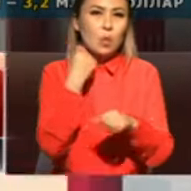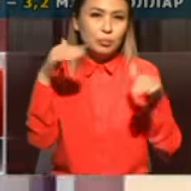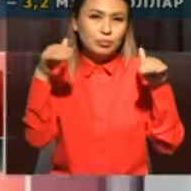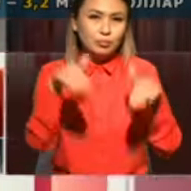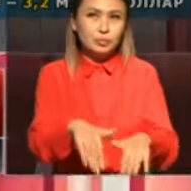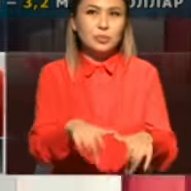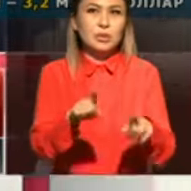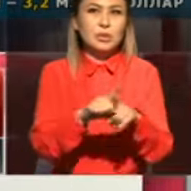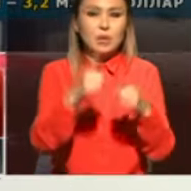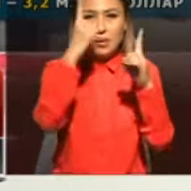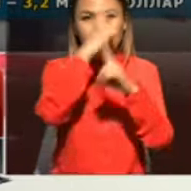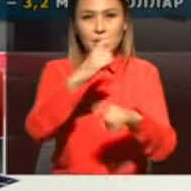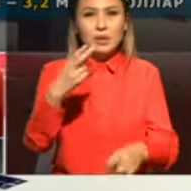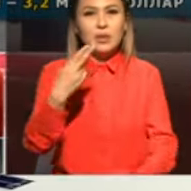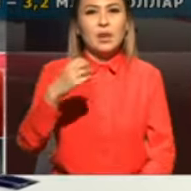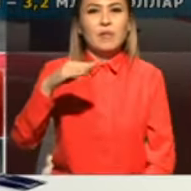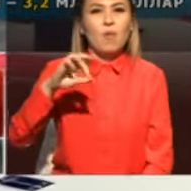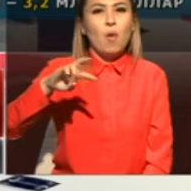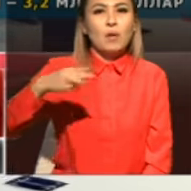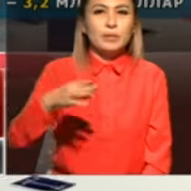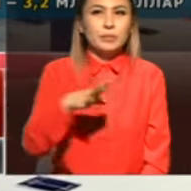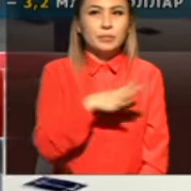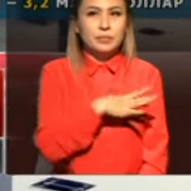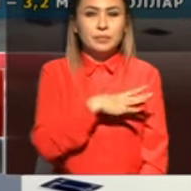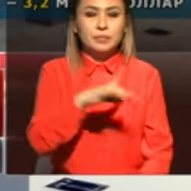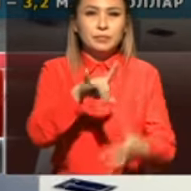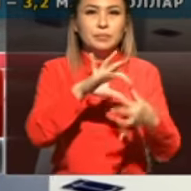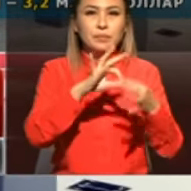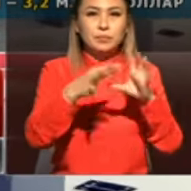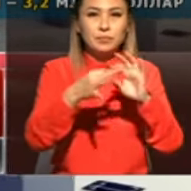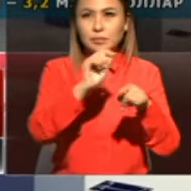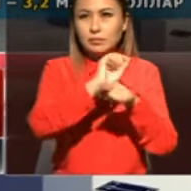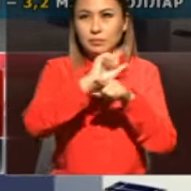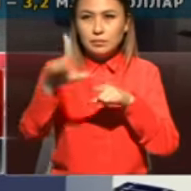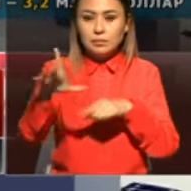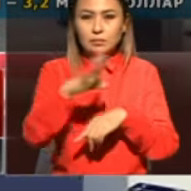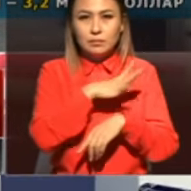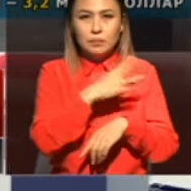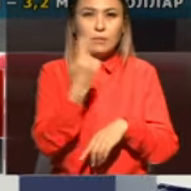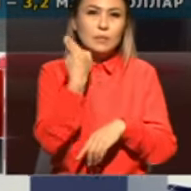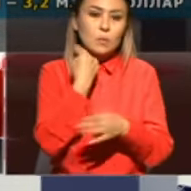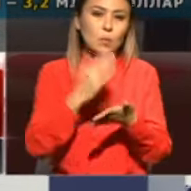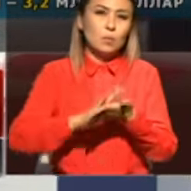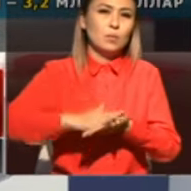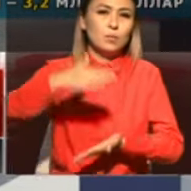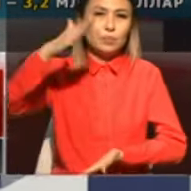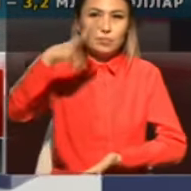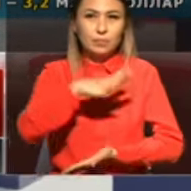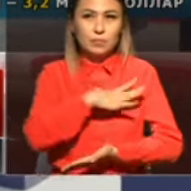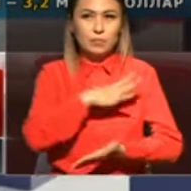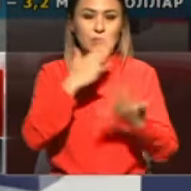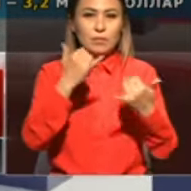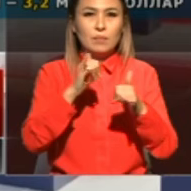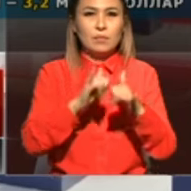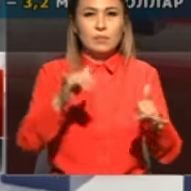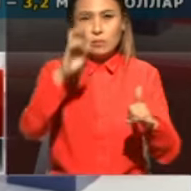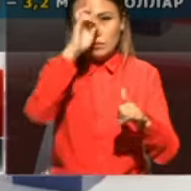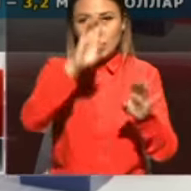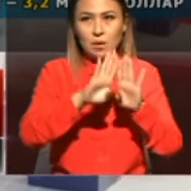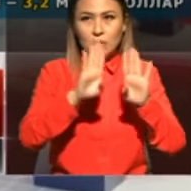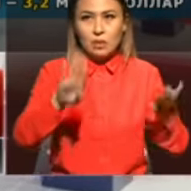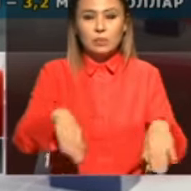дефолт жариялады. Қарап тұратын болсаң, сол олимпиададан басталған нәрсе. Енді қарыздар өте үлкейіп кетті да, енді дамыған елдің өзі осындай жағдай